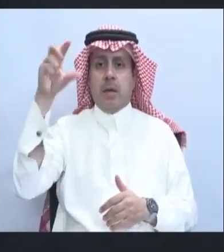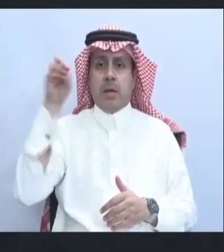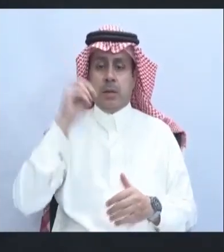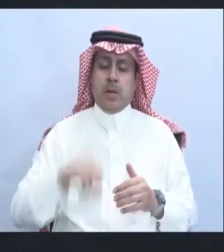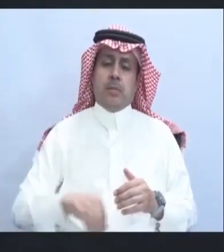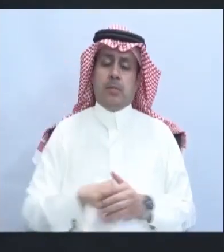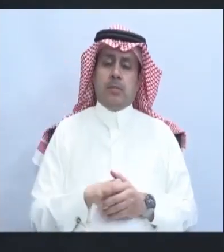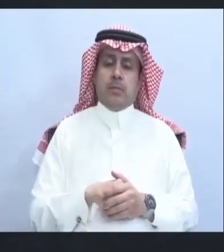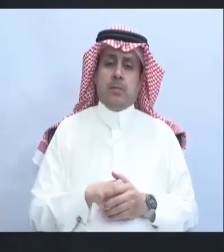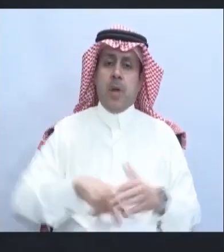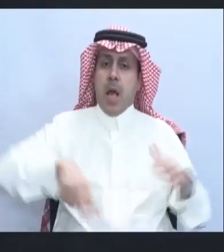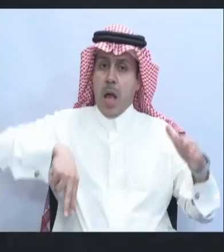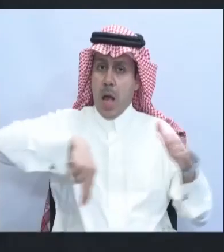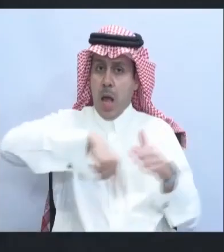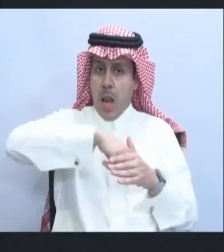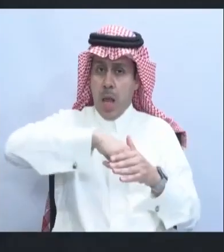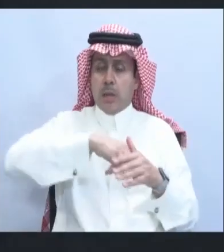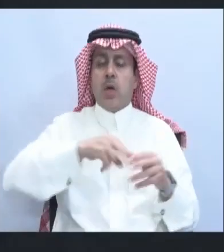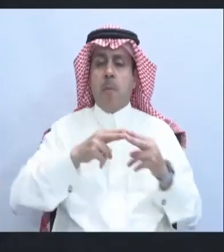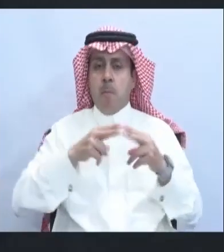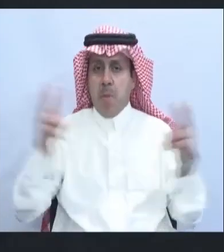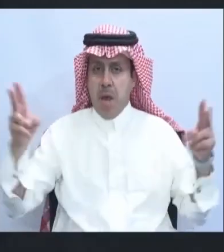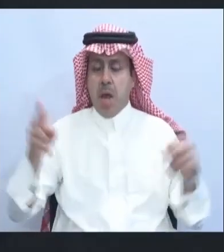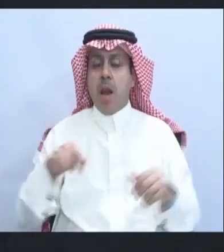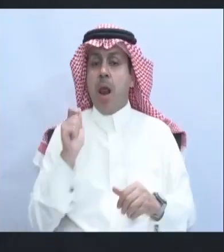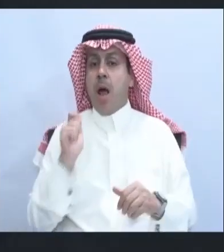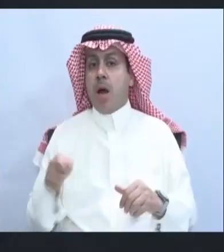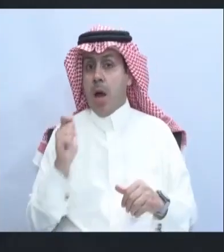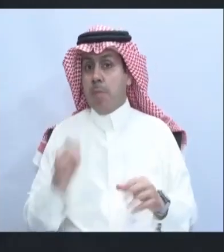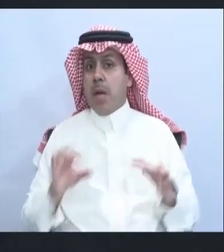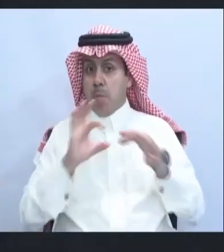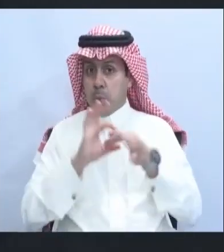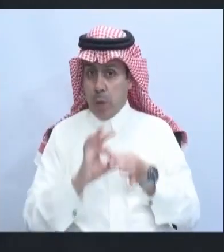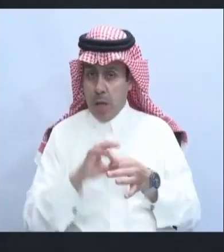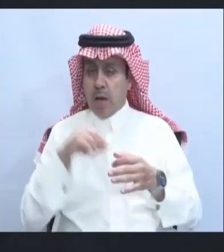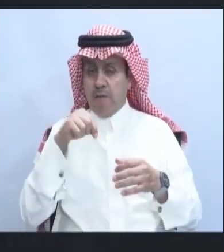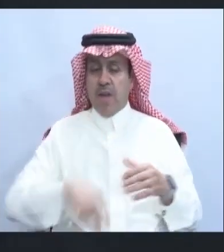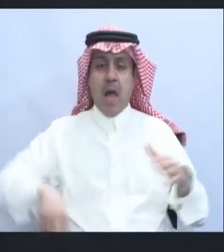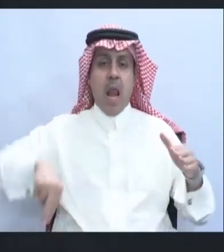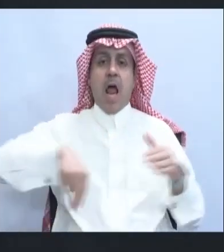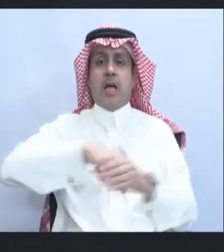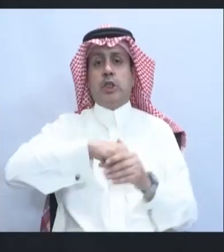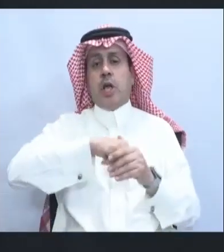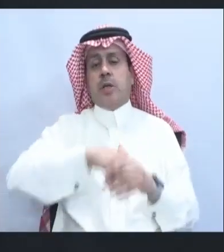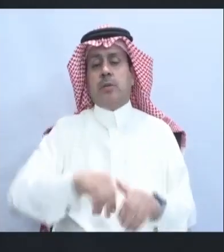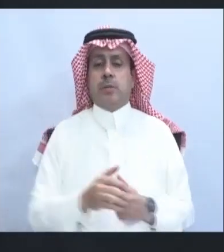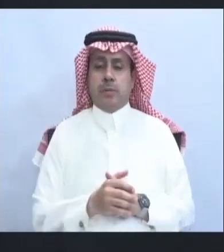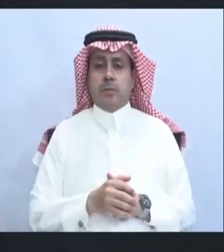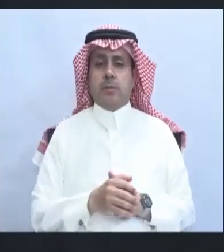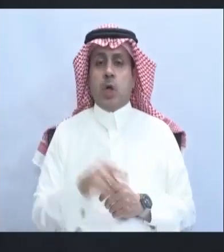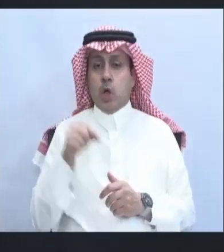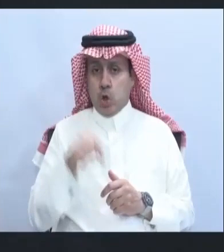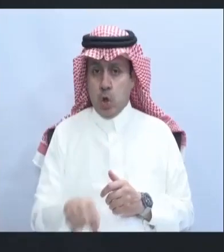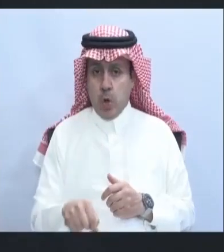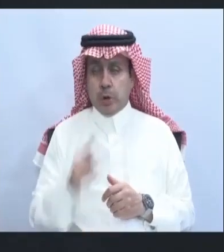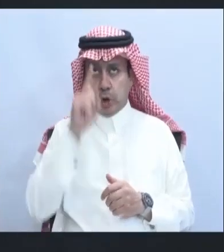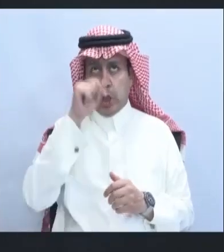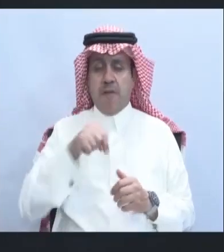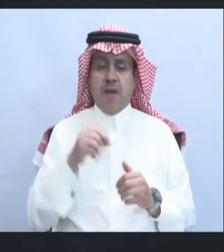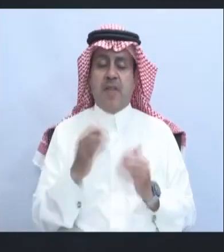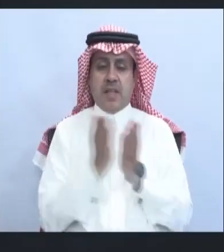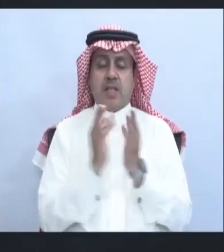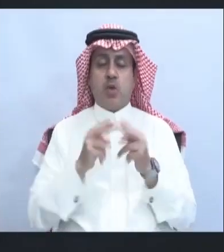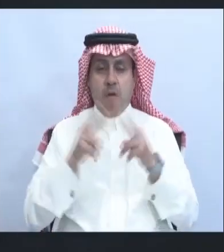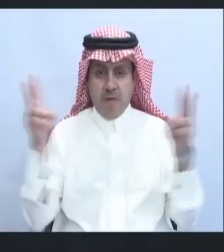بالتفصيل نبين الاحكام المتعلقه بالعده كل هذا وغيره باذن الله تعالى سيكون حاضرا معنا